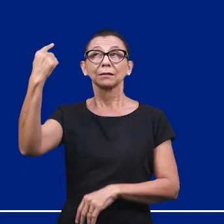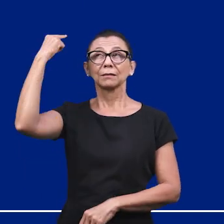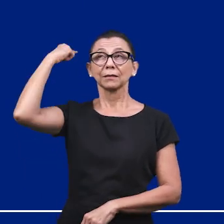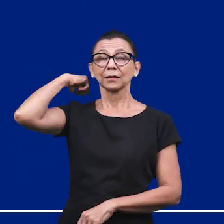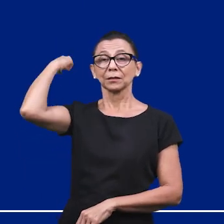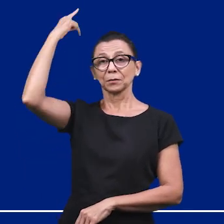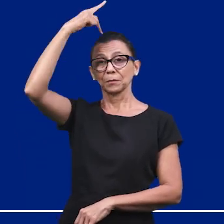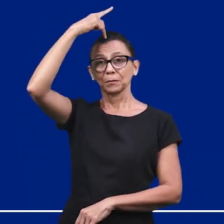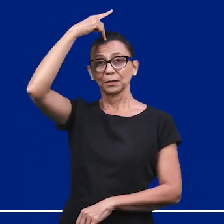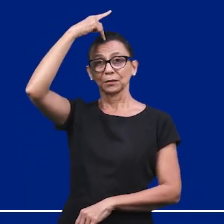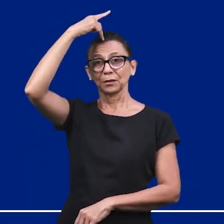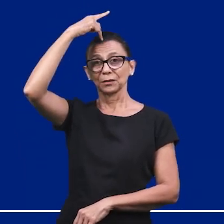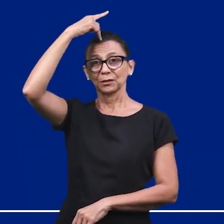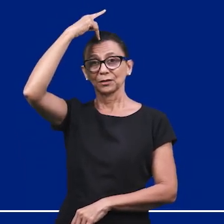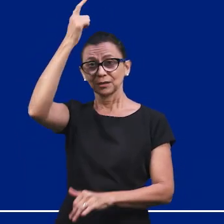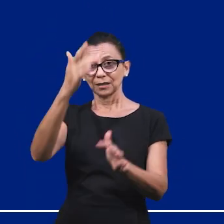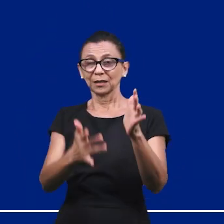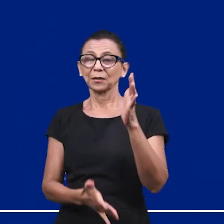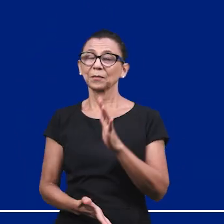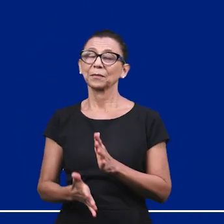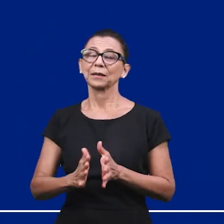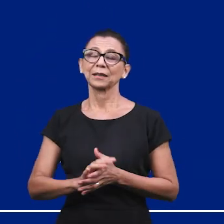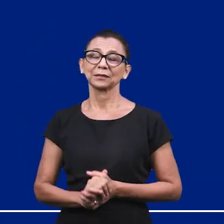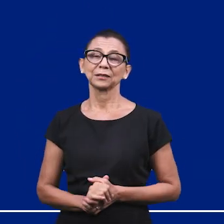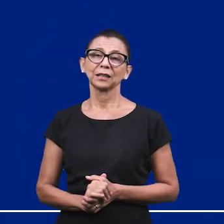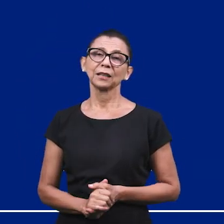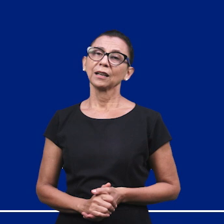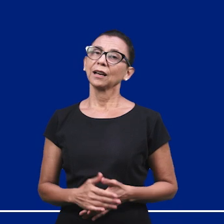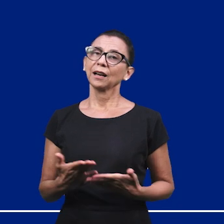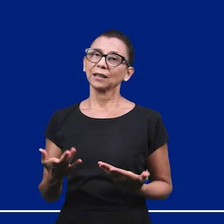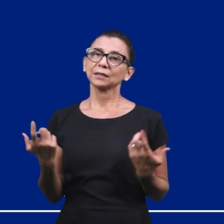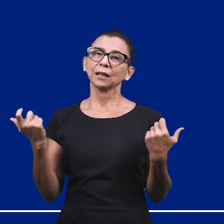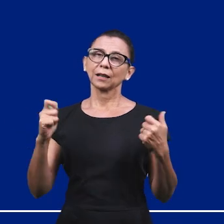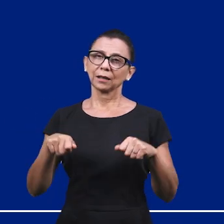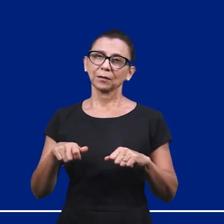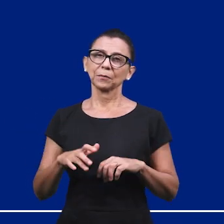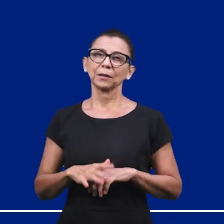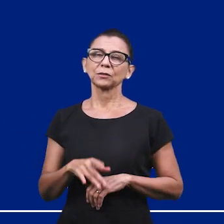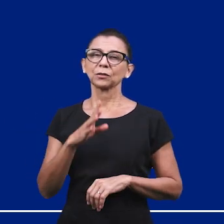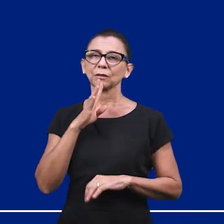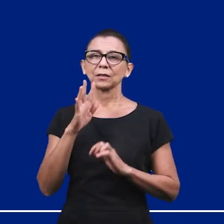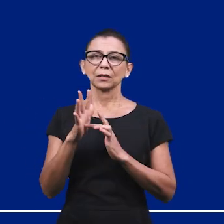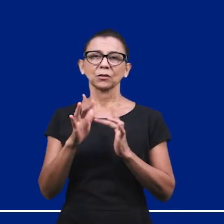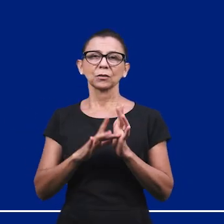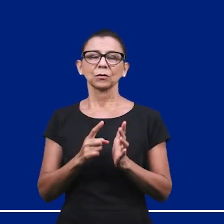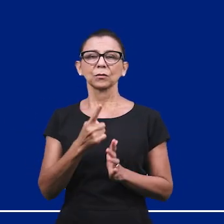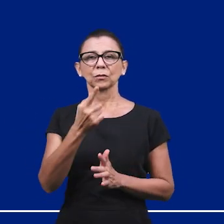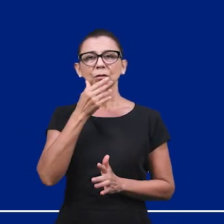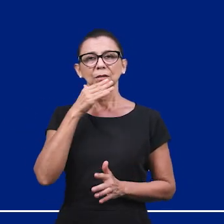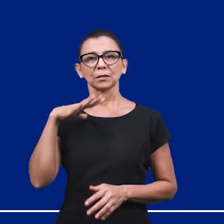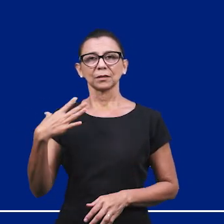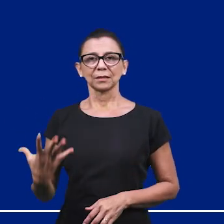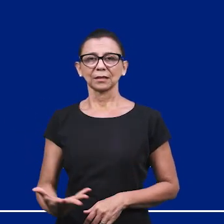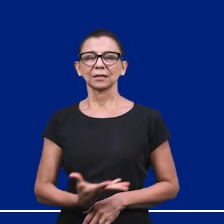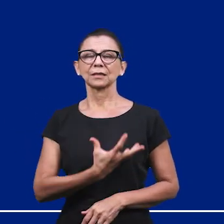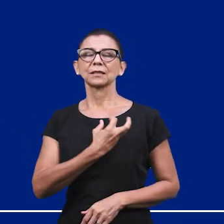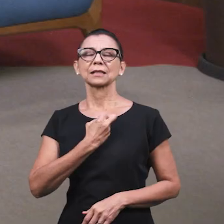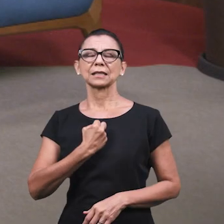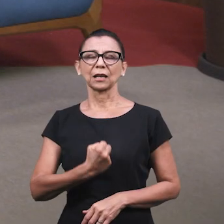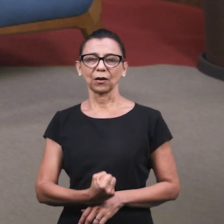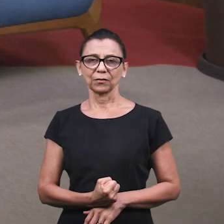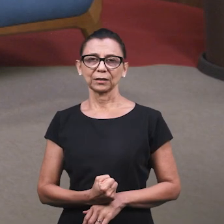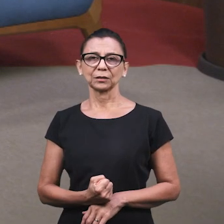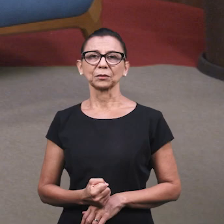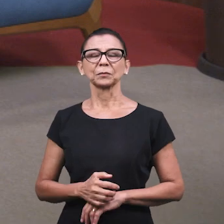début à la Pentecôte. À travers lui, l'homme est capable de connaître Jésus comme Seigneur et Sauveur. » Participation de Laurent